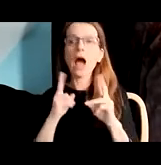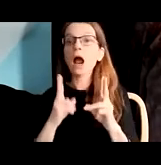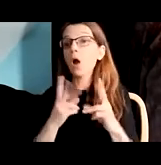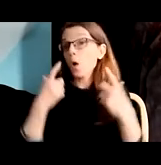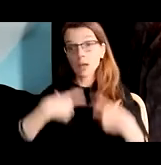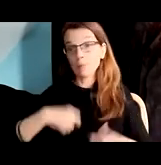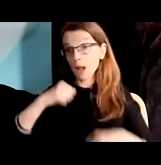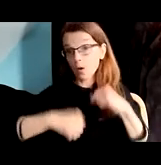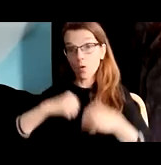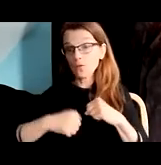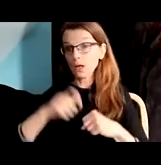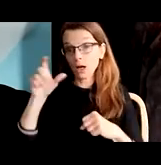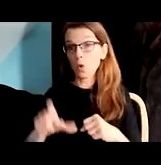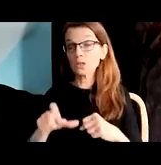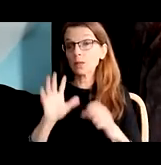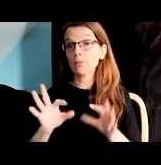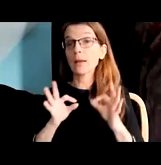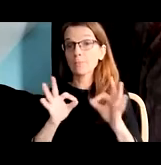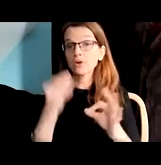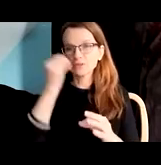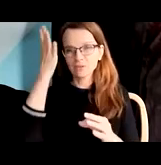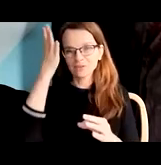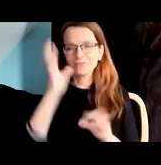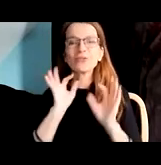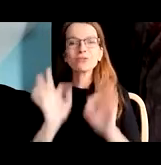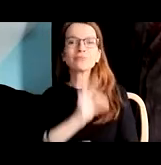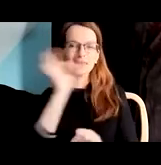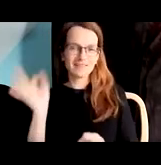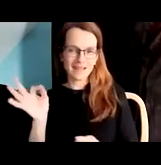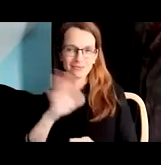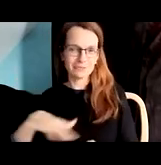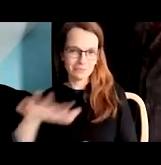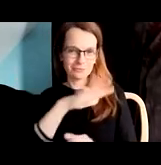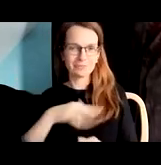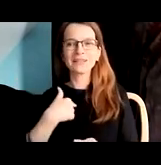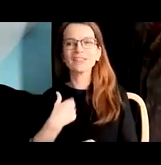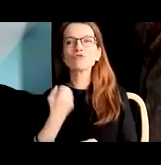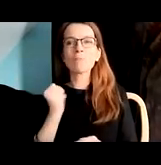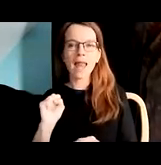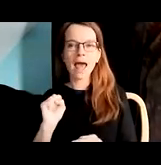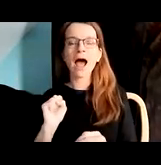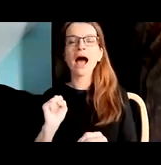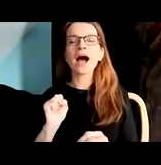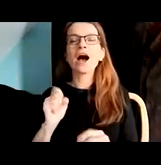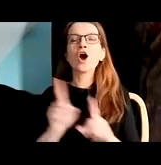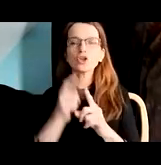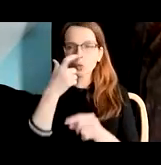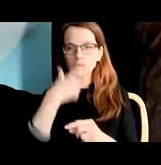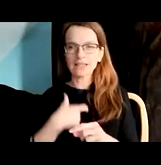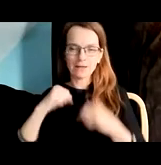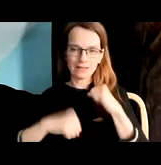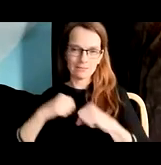poti izobraževanja. Ja, dober dan, vsem skupaj sem Špela. Kot oseba z